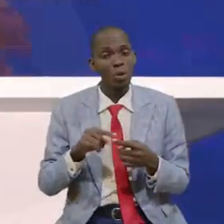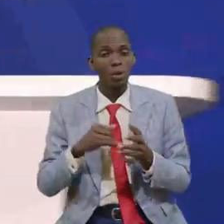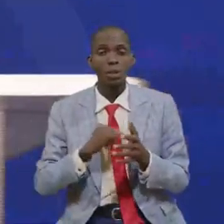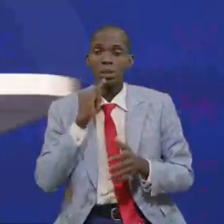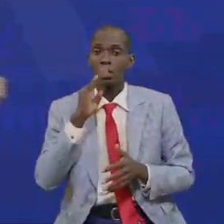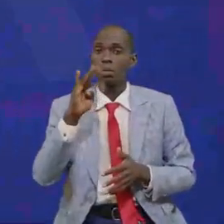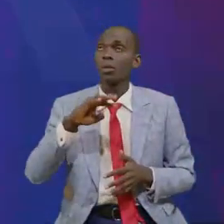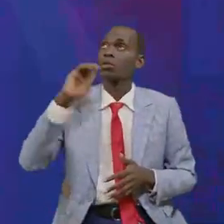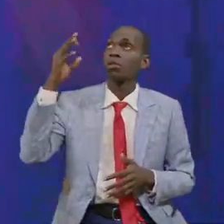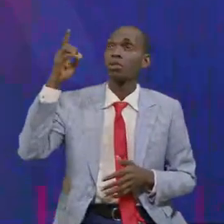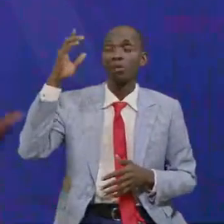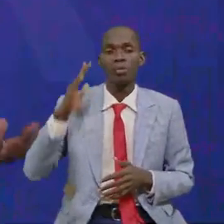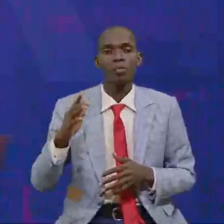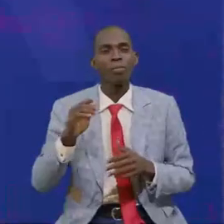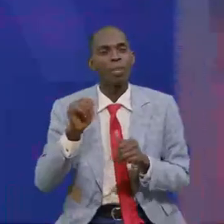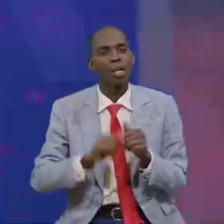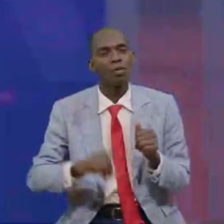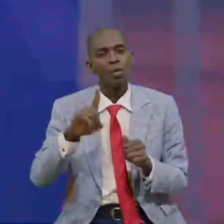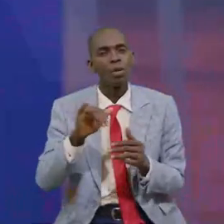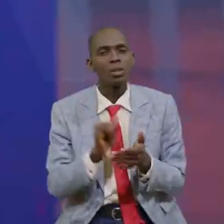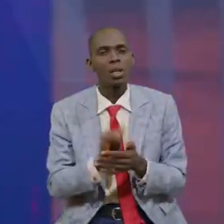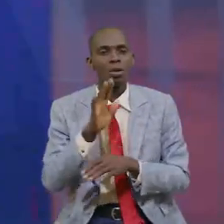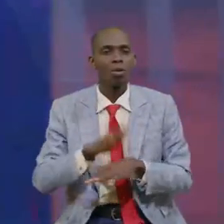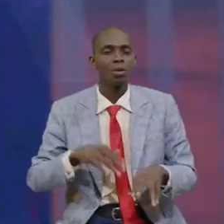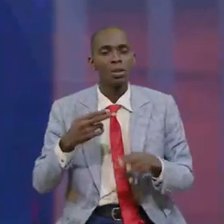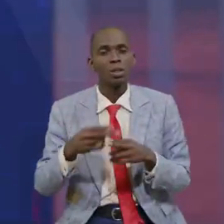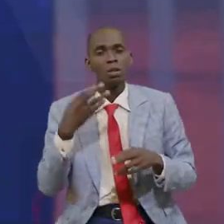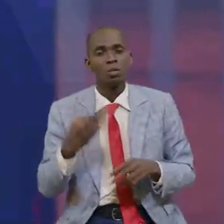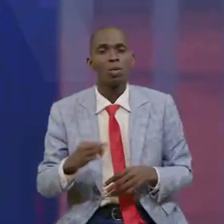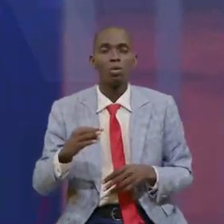quiconque se prononce le nom de Christ qui facilement s'éloigne de